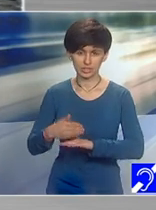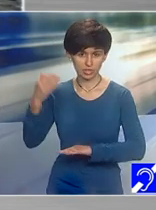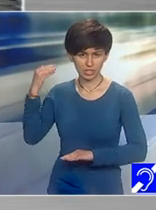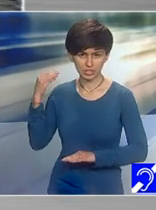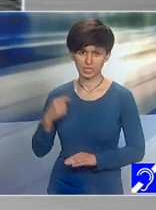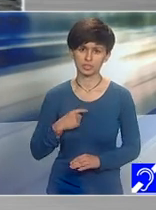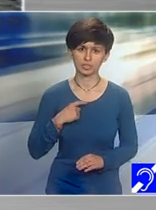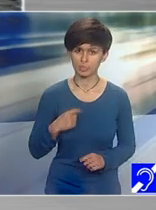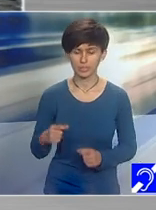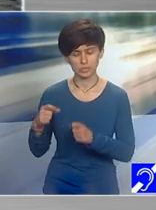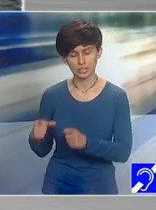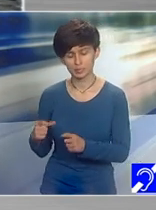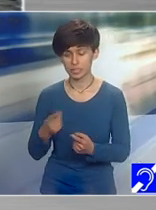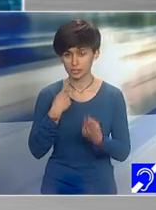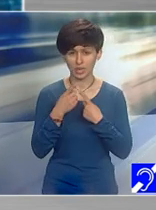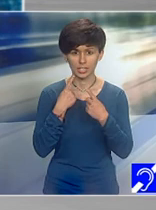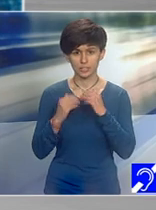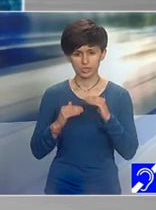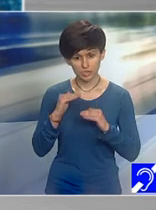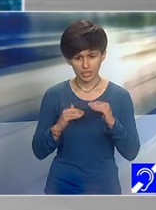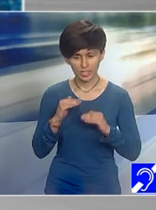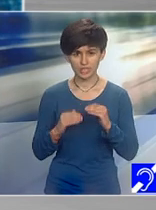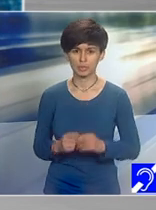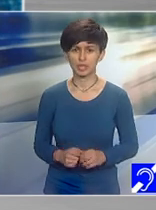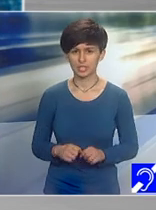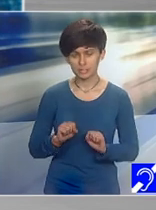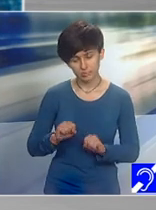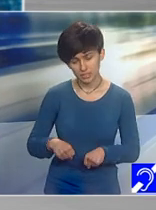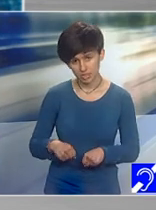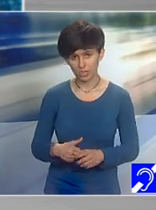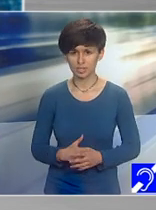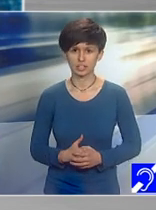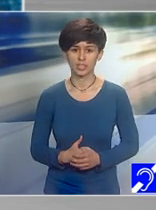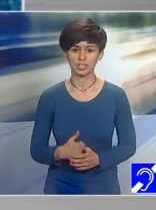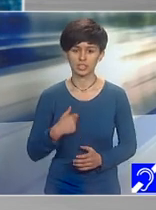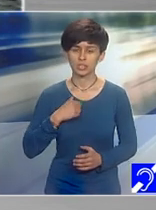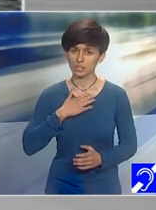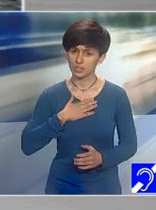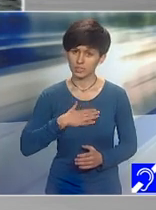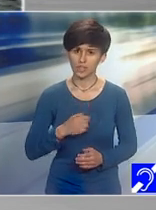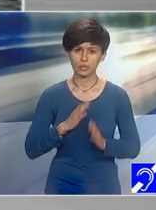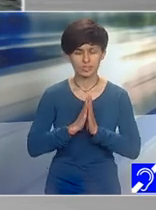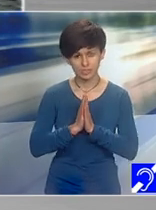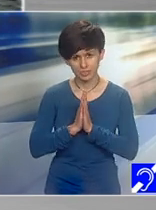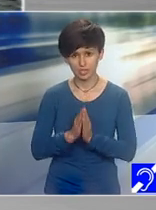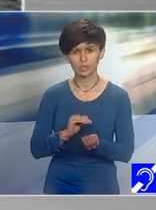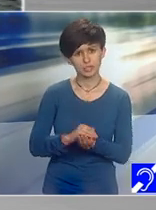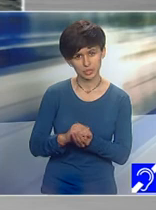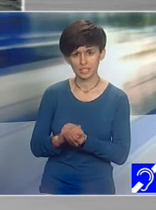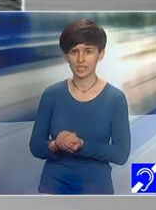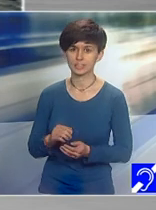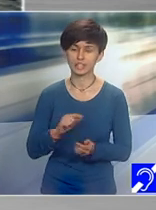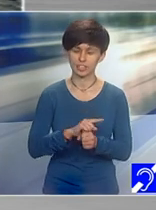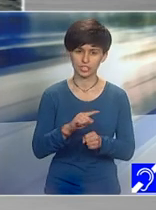într-un spațiu al discuțiilor echilibrate, echidistante. Am să vă rog să păstrați această tendință pe parcursul emisiunii și cred